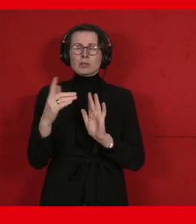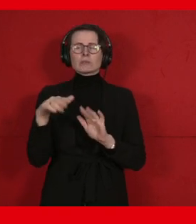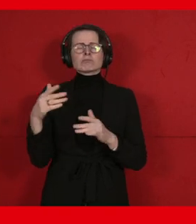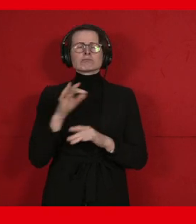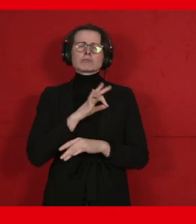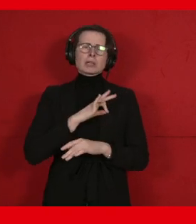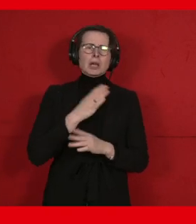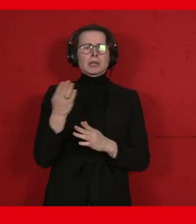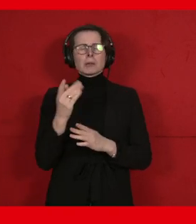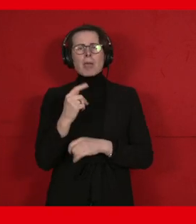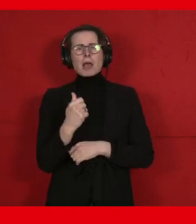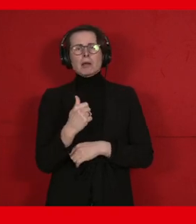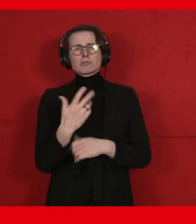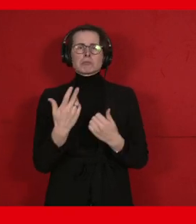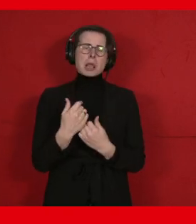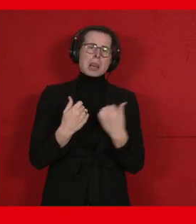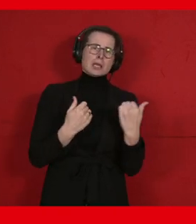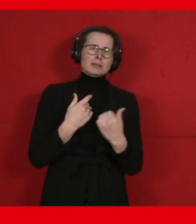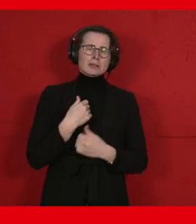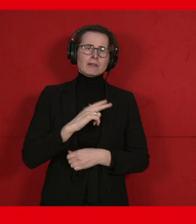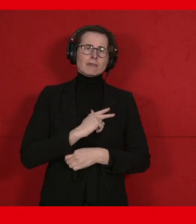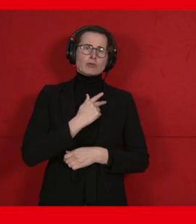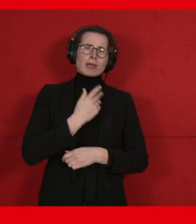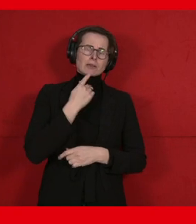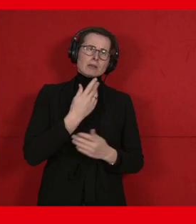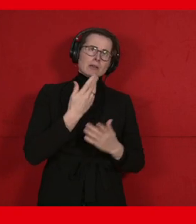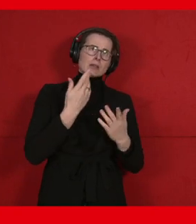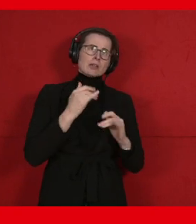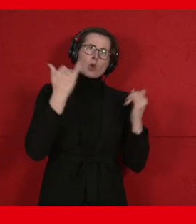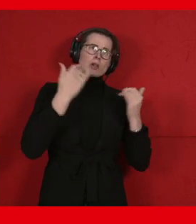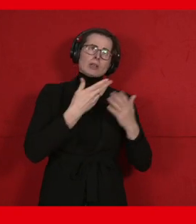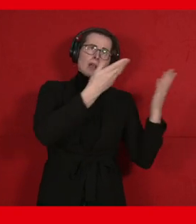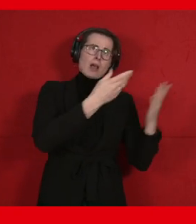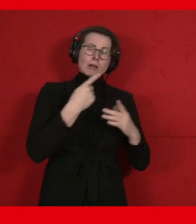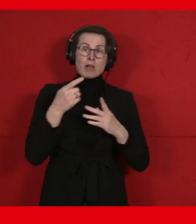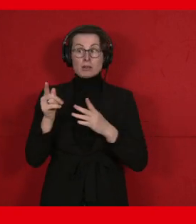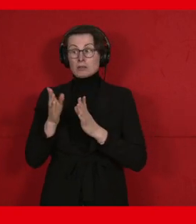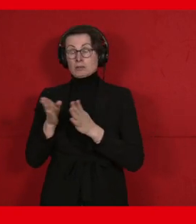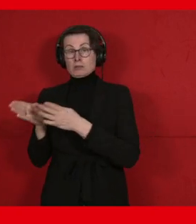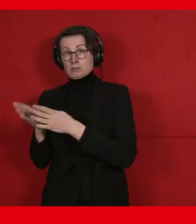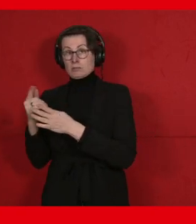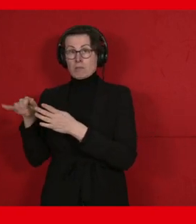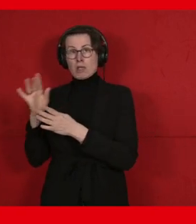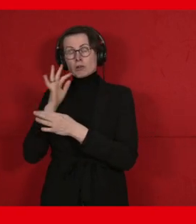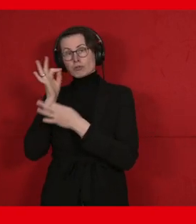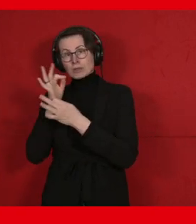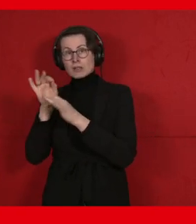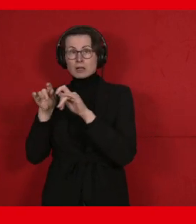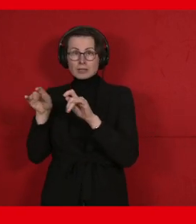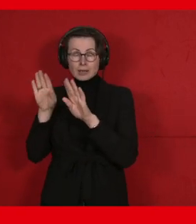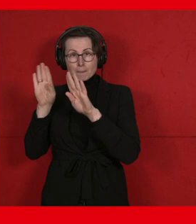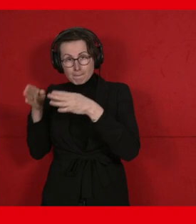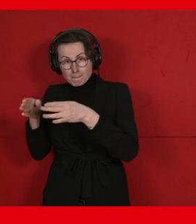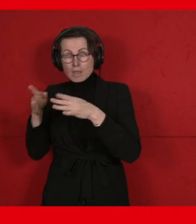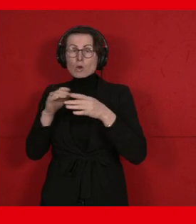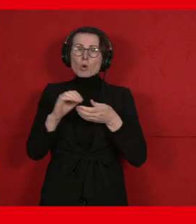die einen am linken Rand, die versprechen Heilssegen dort, die anderen haben sich sehr konzentriert auf ihre Spezialthemen und die